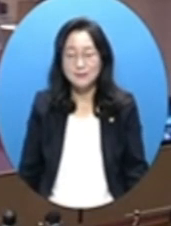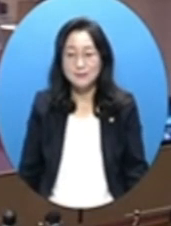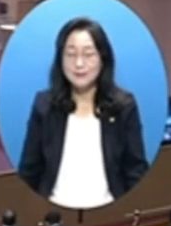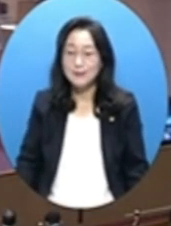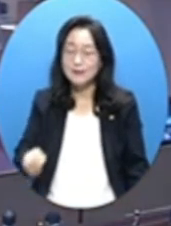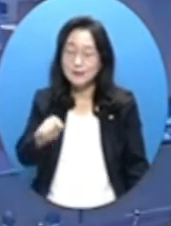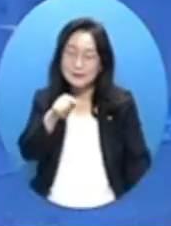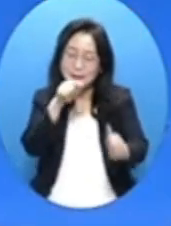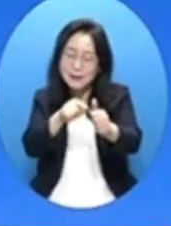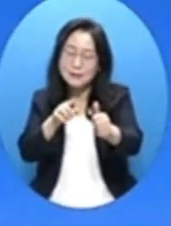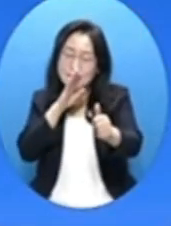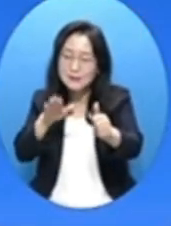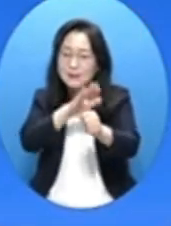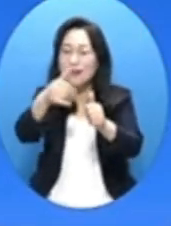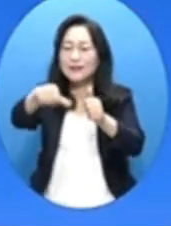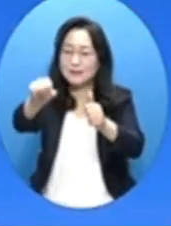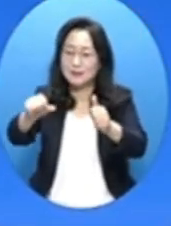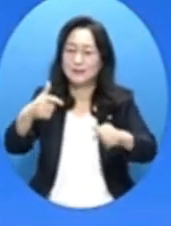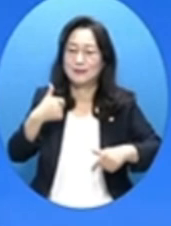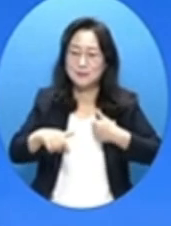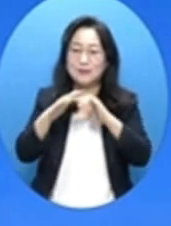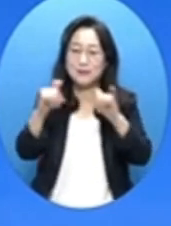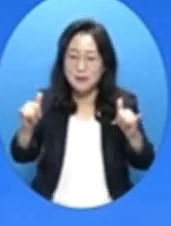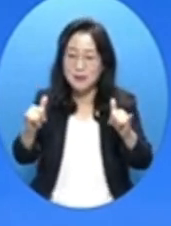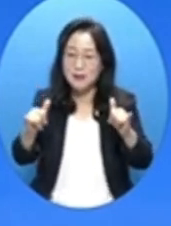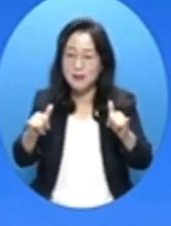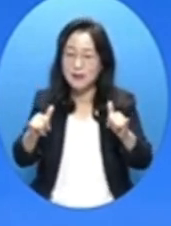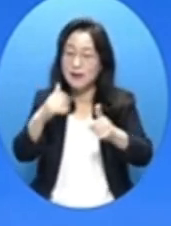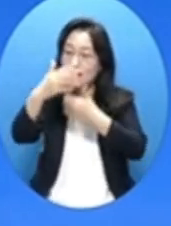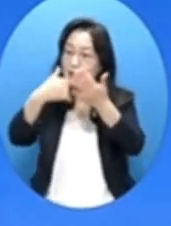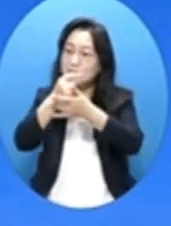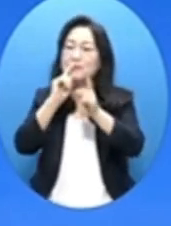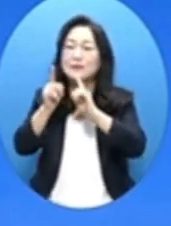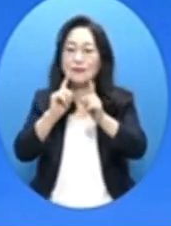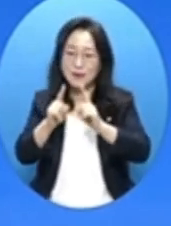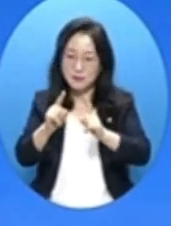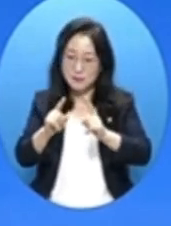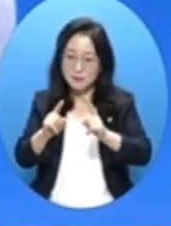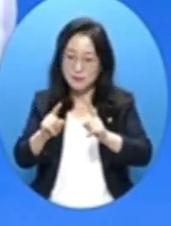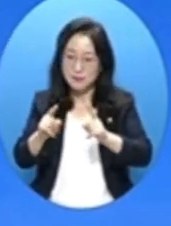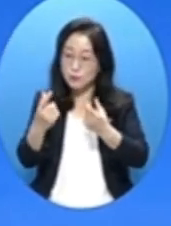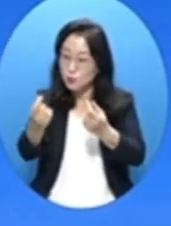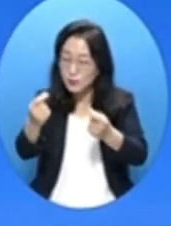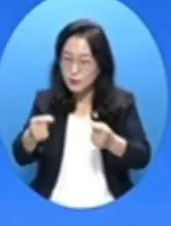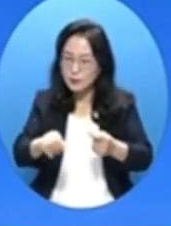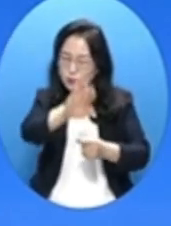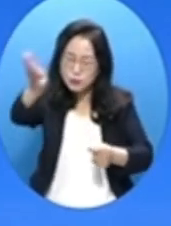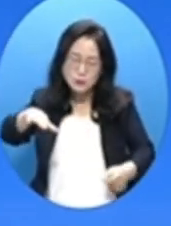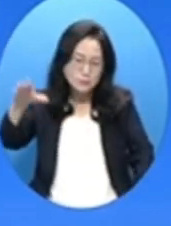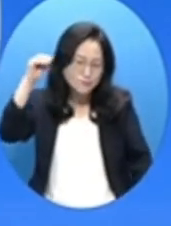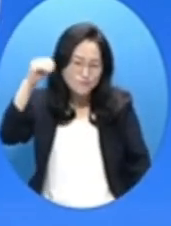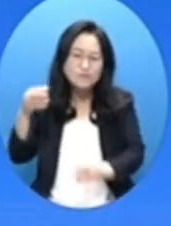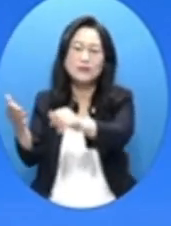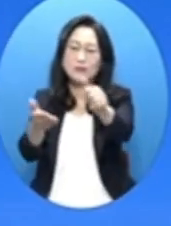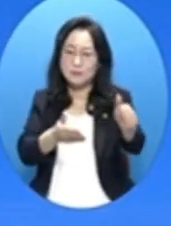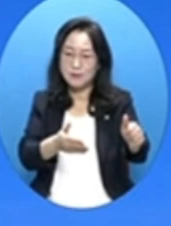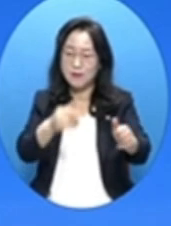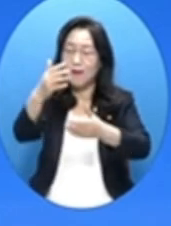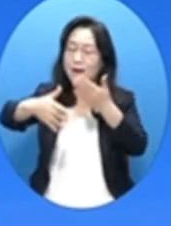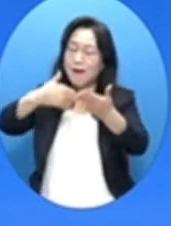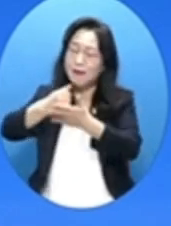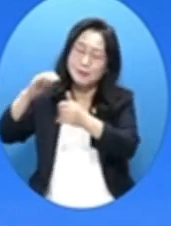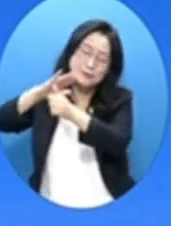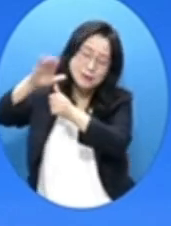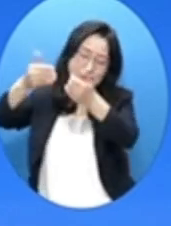이는 내 사랑하는 아들이요 내 기뻐하는 자라고 주님 하나님 말씀하셨습니다. 우리가 그 음성을 들어야 되는 것입니다. 우리가 하나님의 사랑을